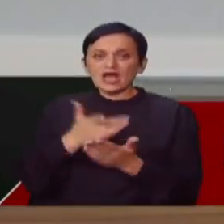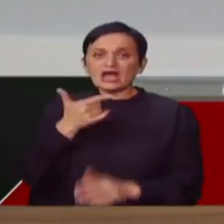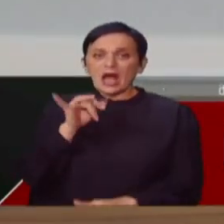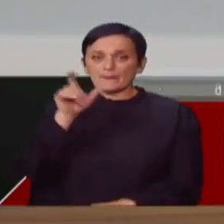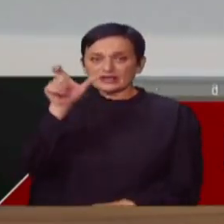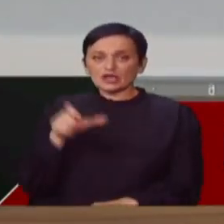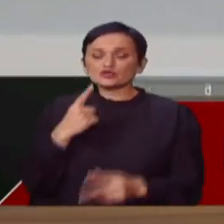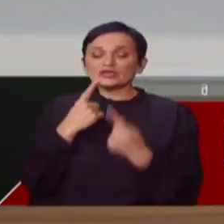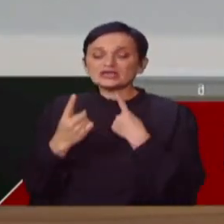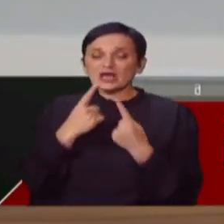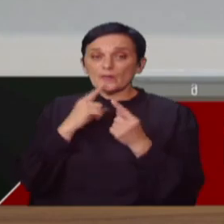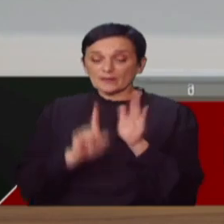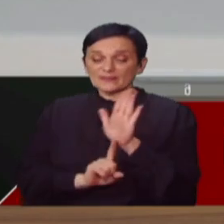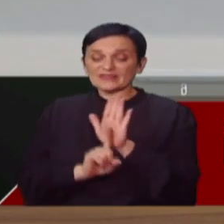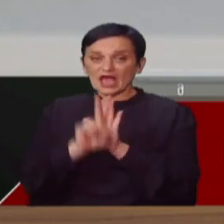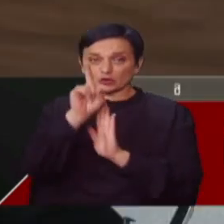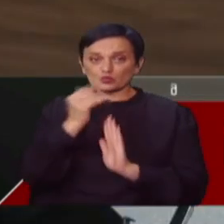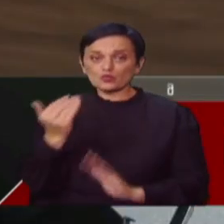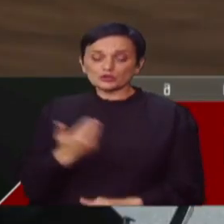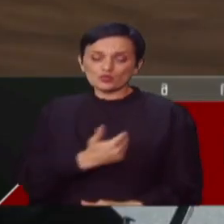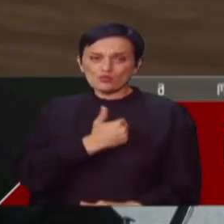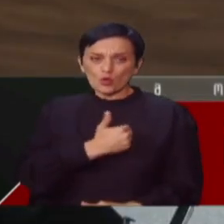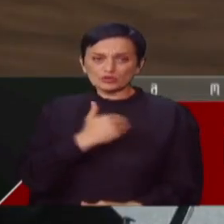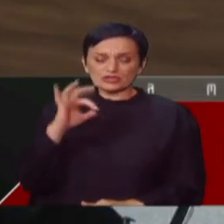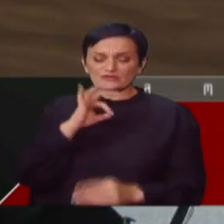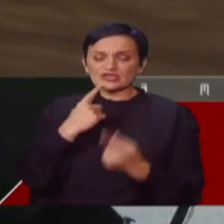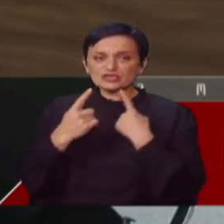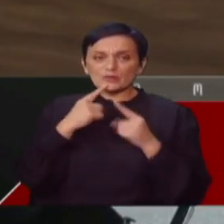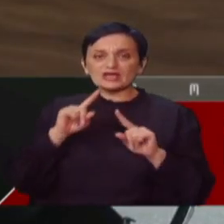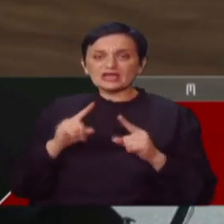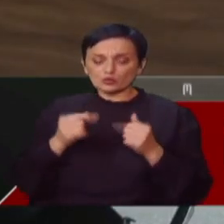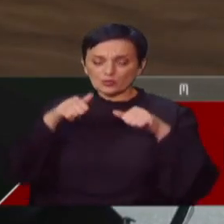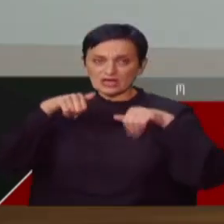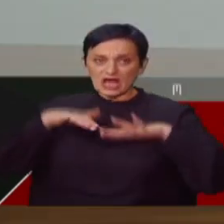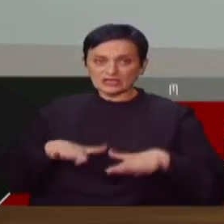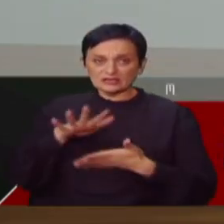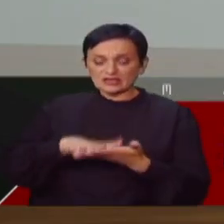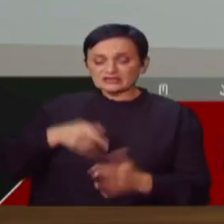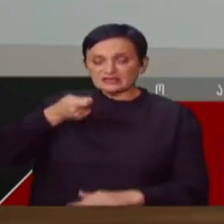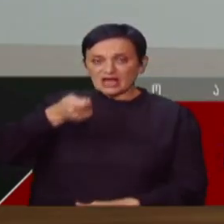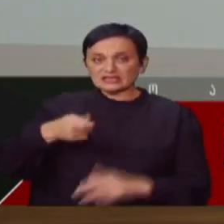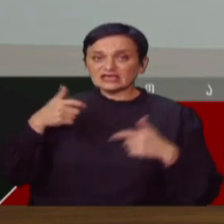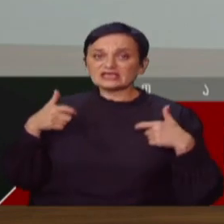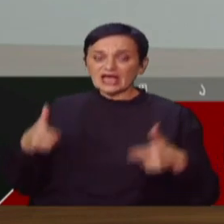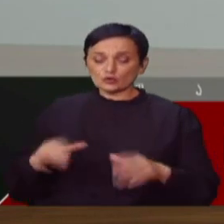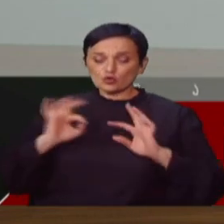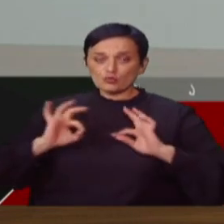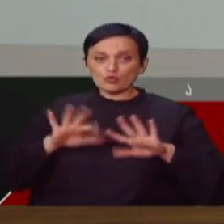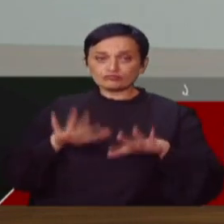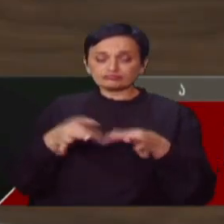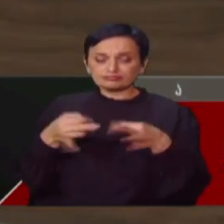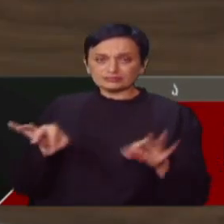გაპიტაშვილმა გასაუბრების დაწყებისთანავე მის მოტივაციაზე ისაუბრა თუ რატომ გადაწყვიტა რომ შემოიტანა განაცხადი გენერალური პროკურორის